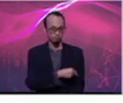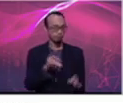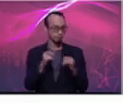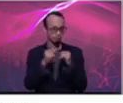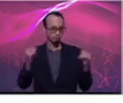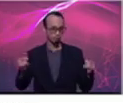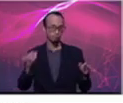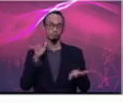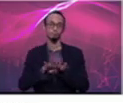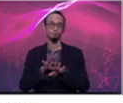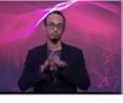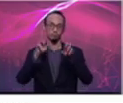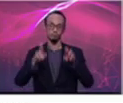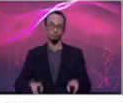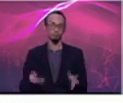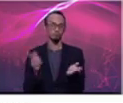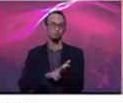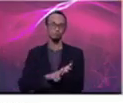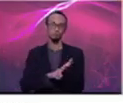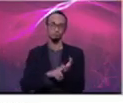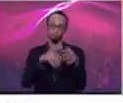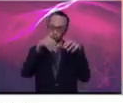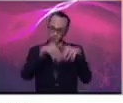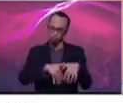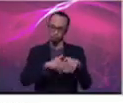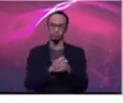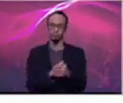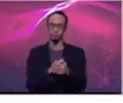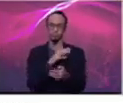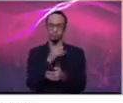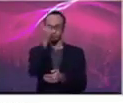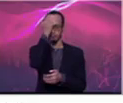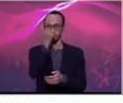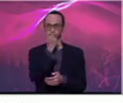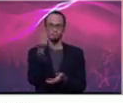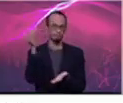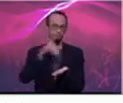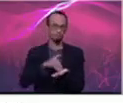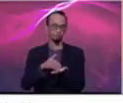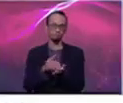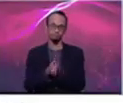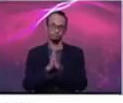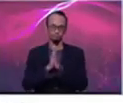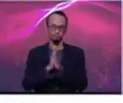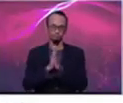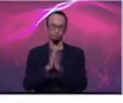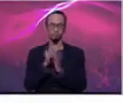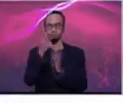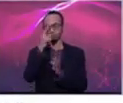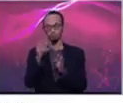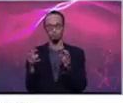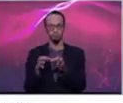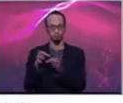mana ramai rakyat Gaza dilapur terperangkap Hamas sebelum ini mengulangi tuntutannya pada 14 Mac lalu agar genjata senjata di